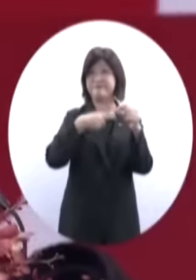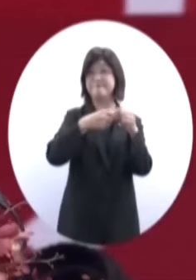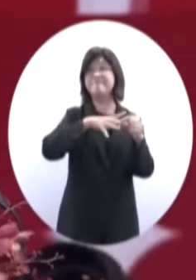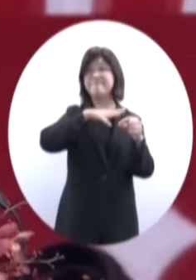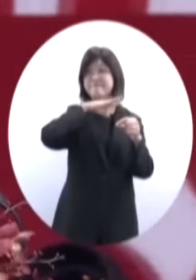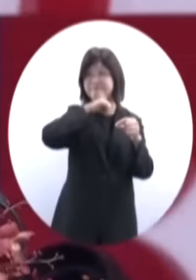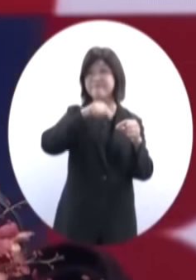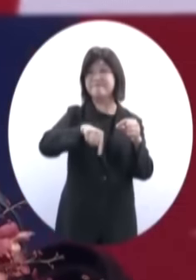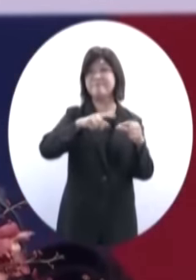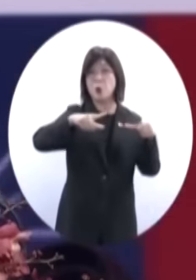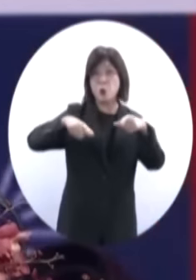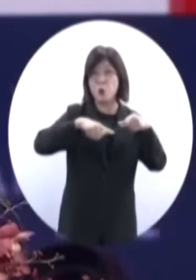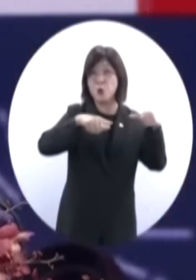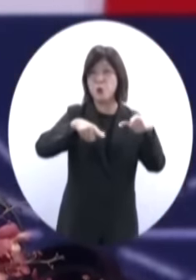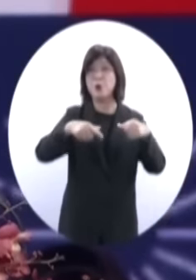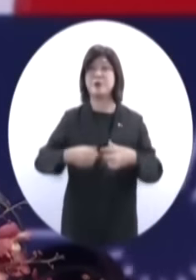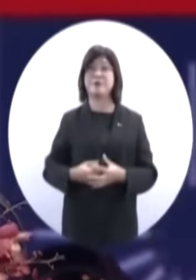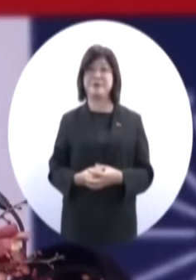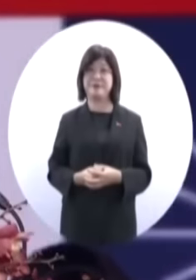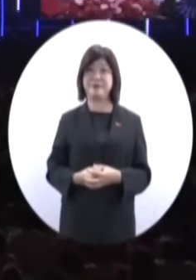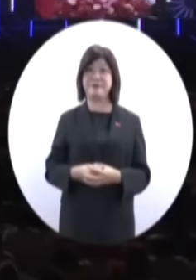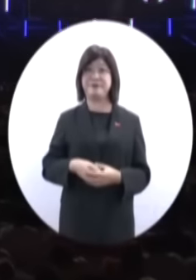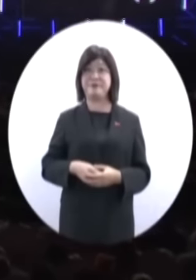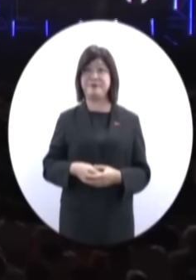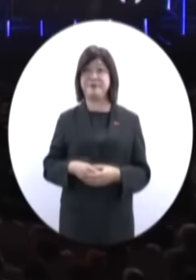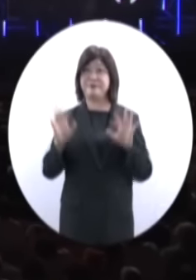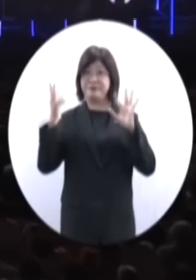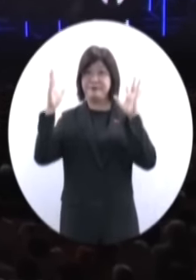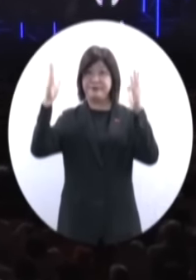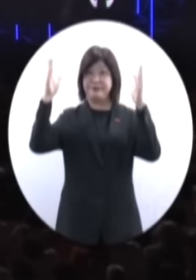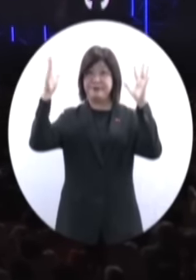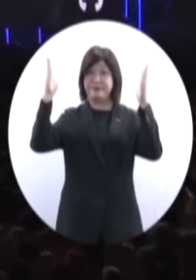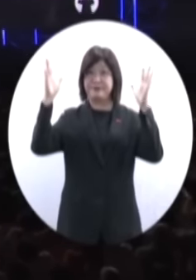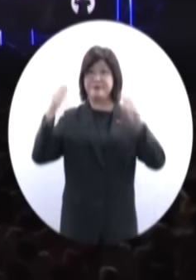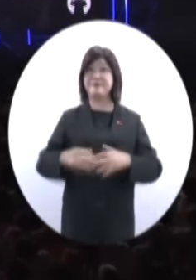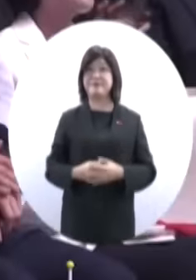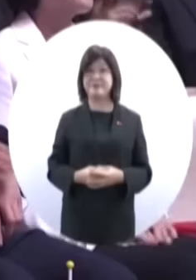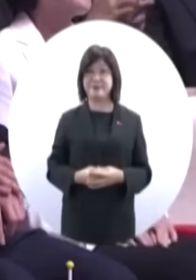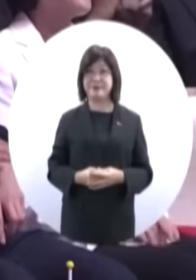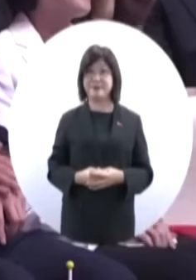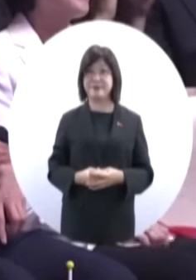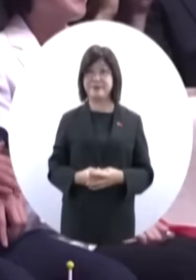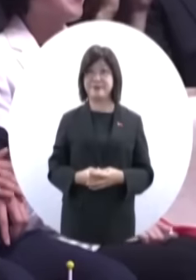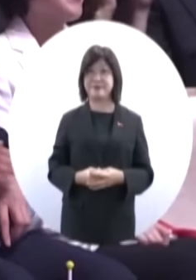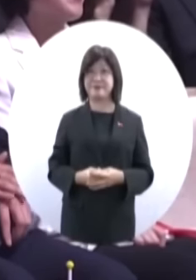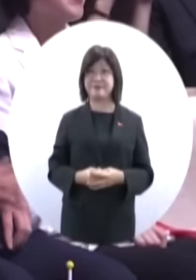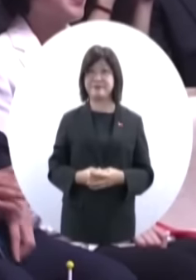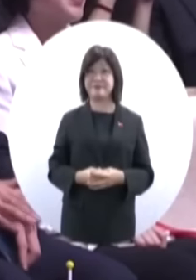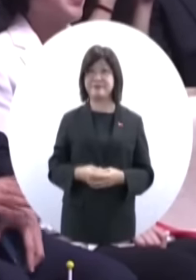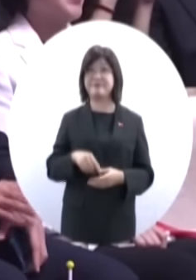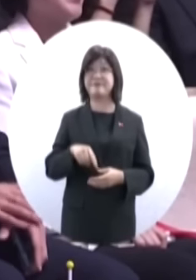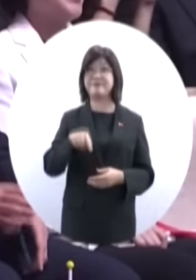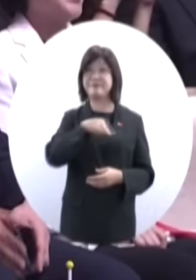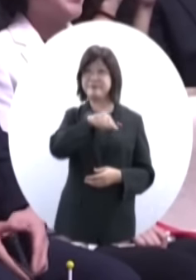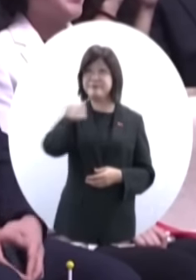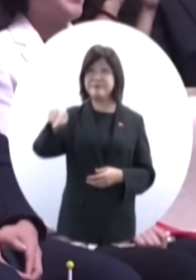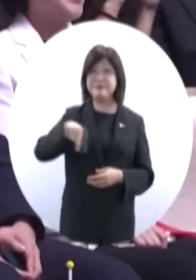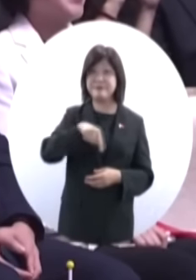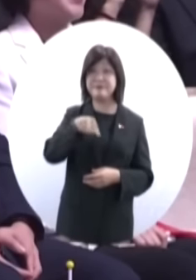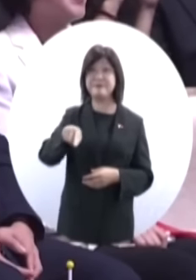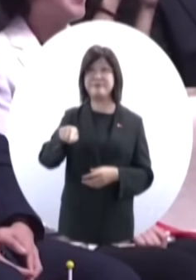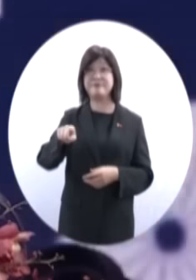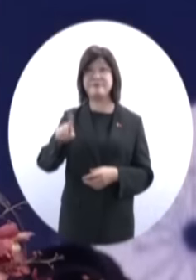对，中华民国就是中华人民共和国的祖国，中华民国万岁万岁万万岁，安尼唔才对。啊不，恁，